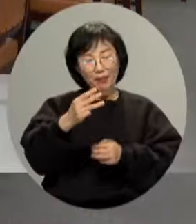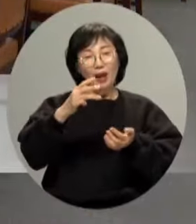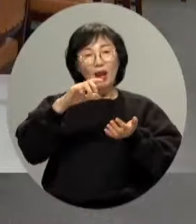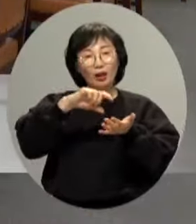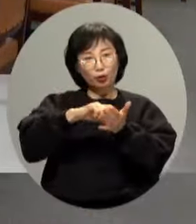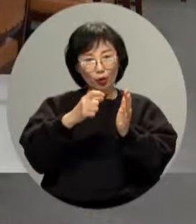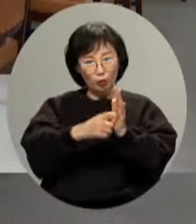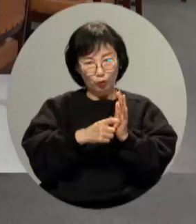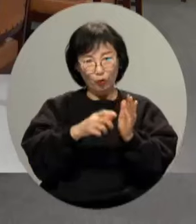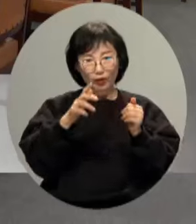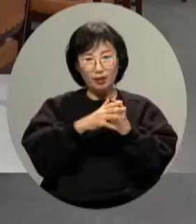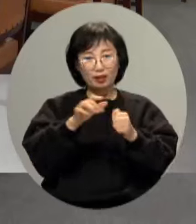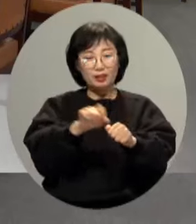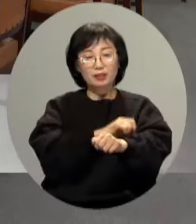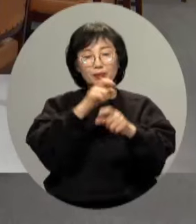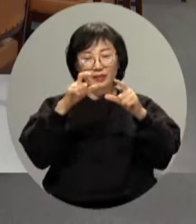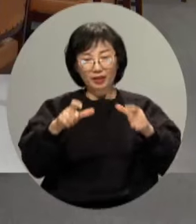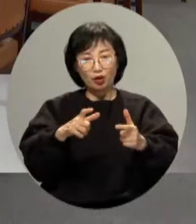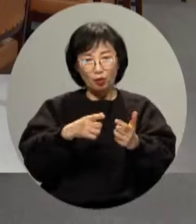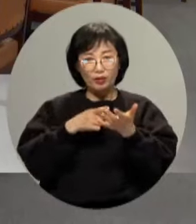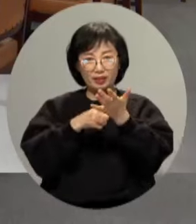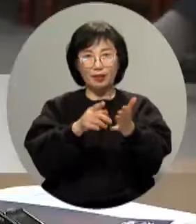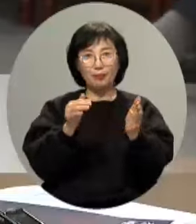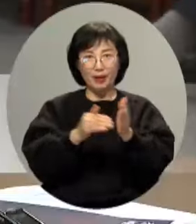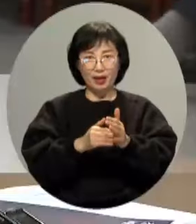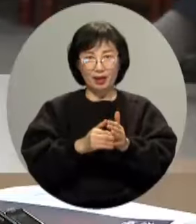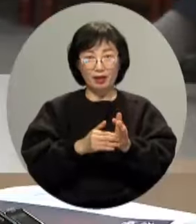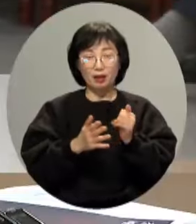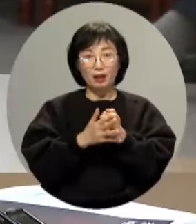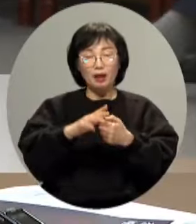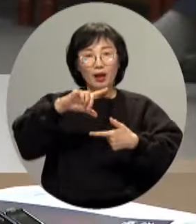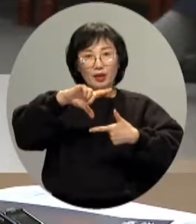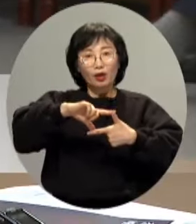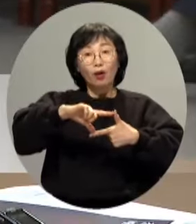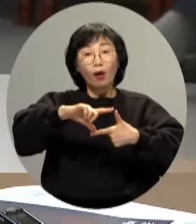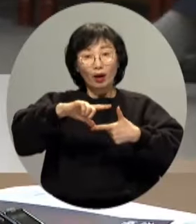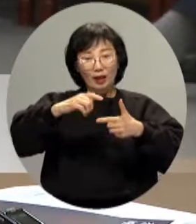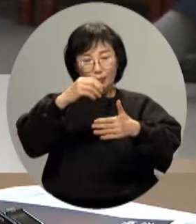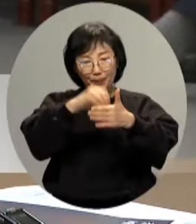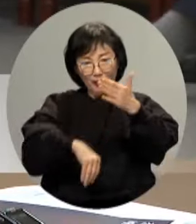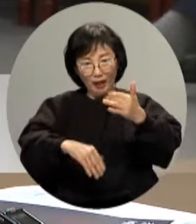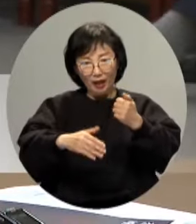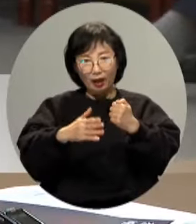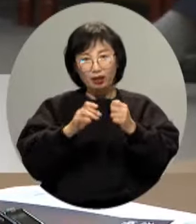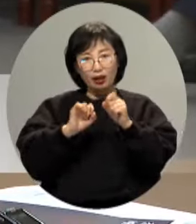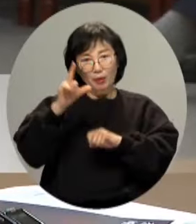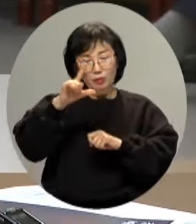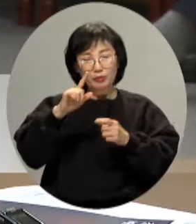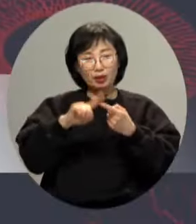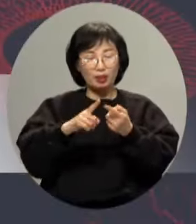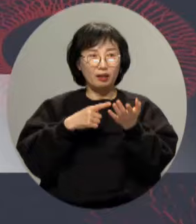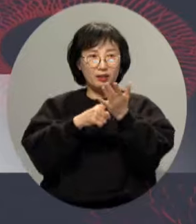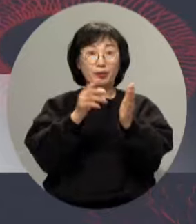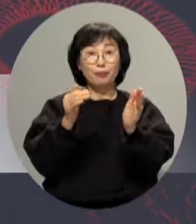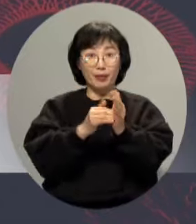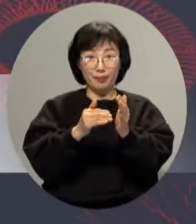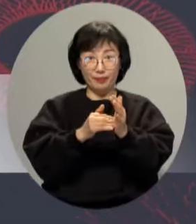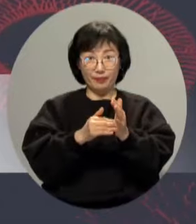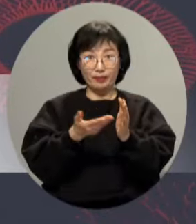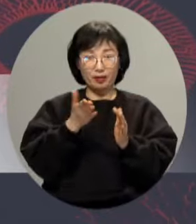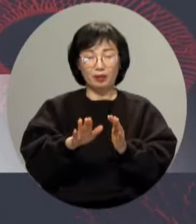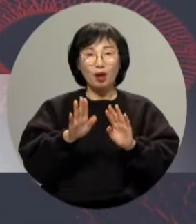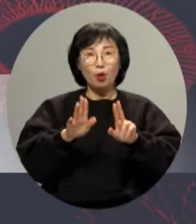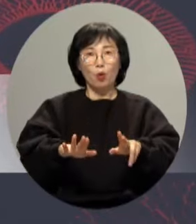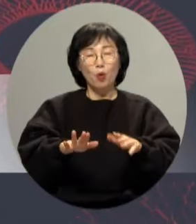클러스터를 특화단지로 제안했다고 밝혔습니다. 경남을 제외한 전국 대부분의 지자체가 신청한 것으로 파악됐는데